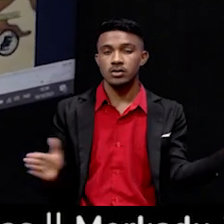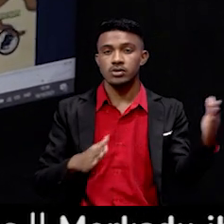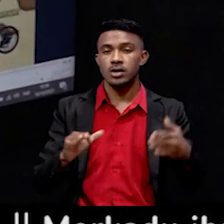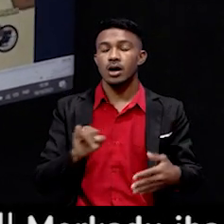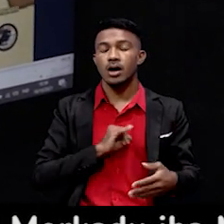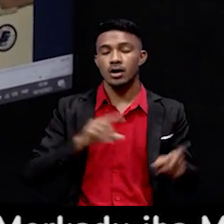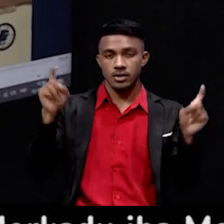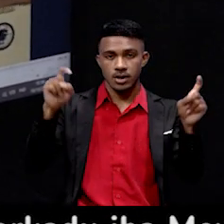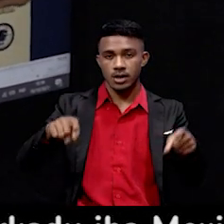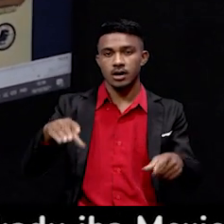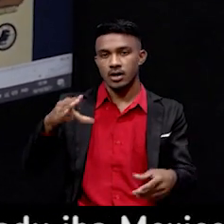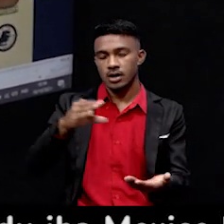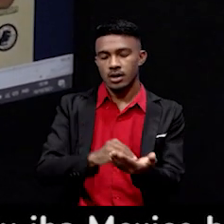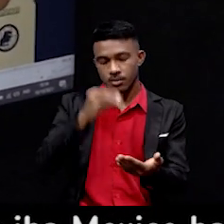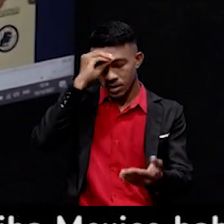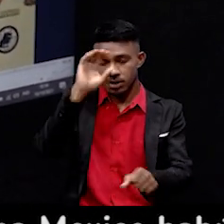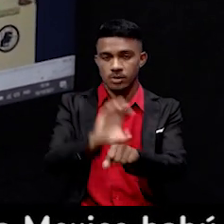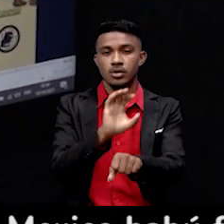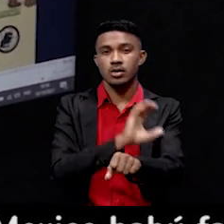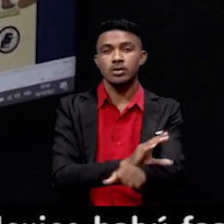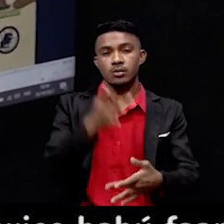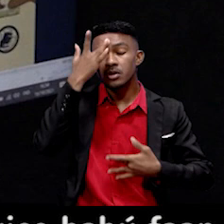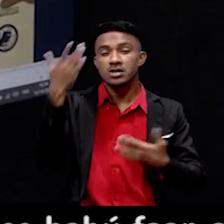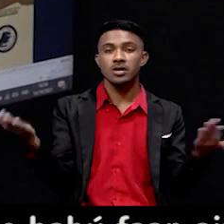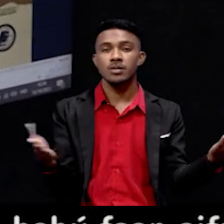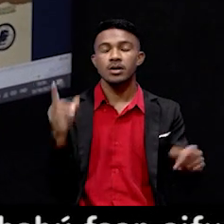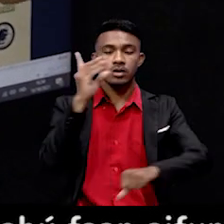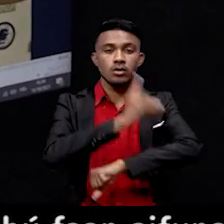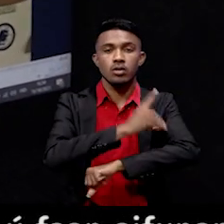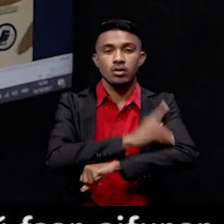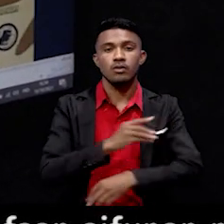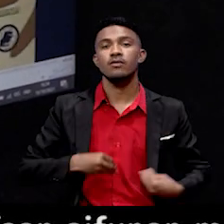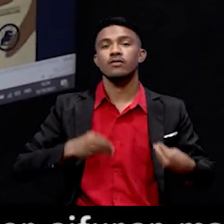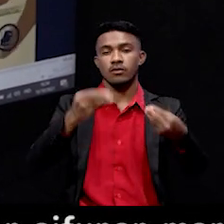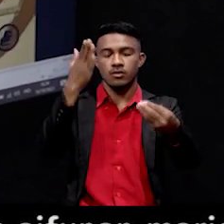aten dia komputador ni moros ni ni untuk lor motiva how pas kini dia